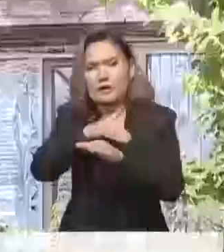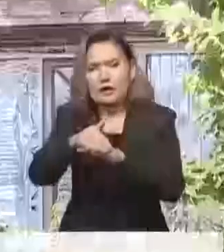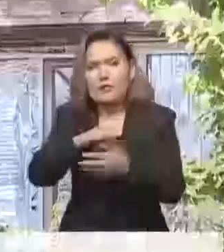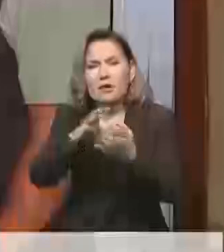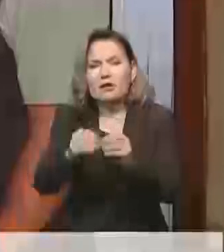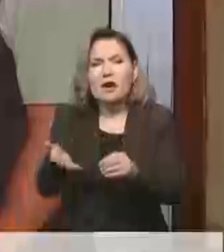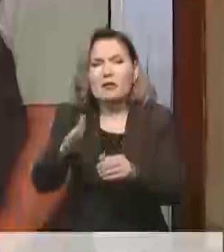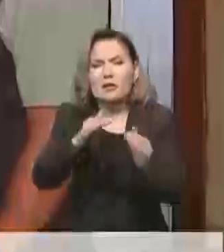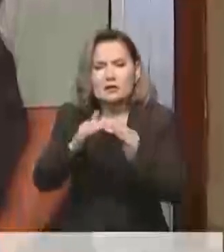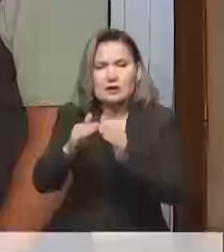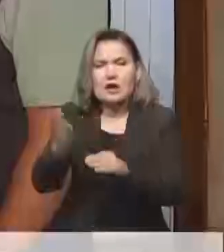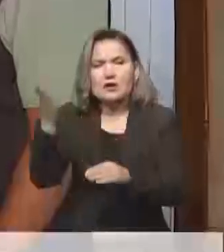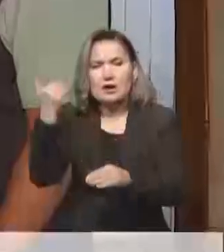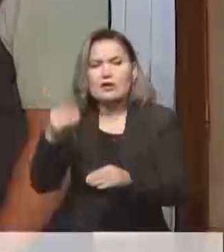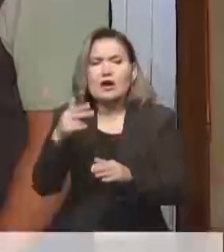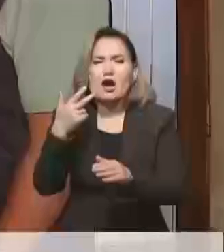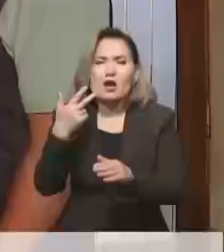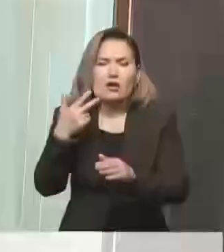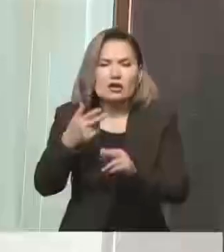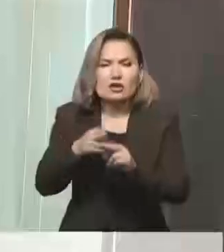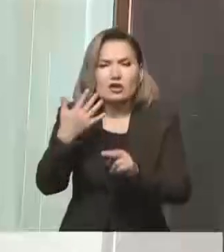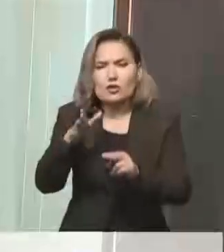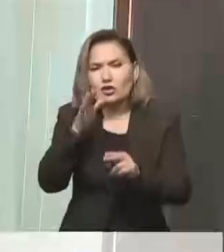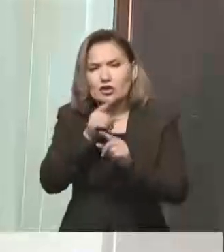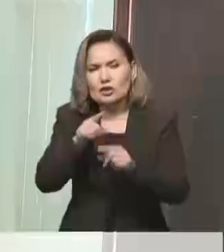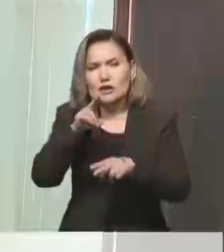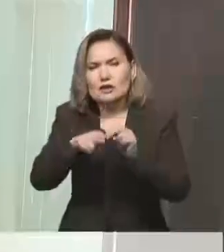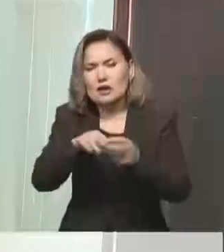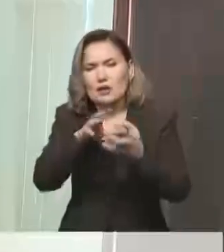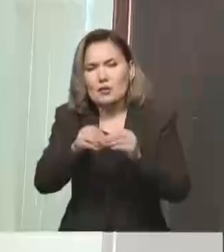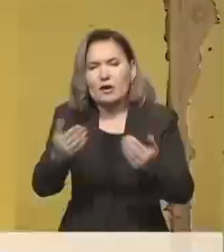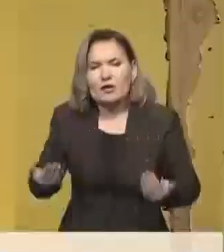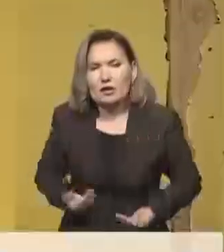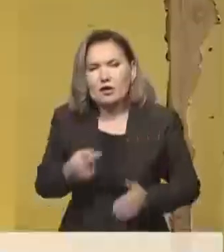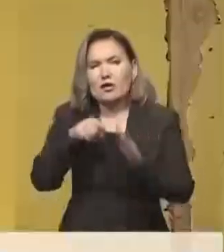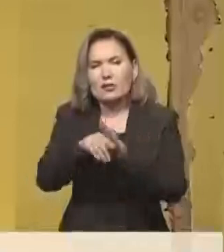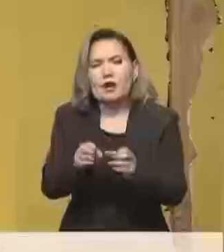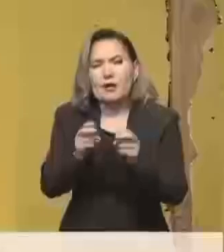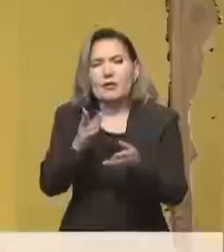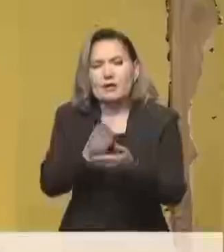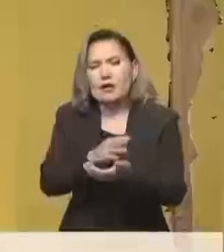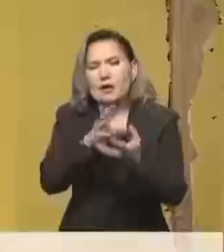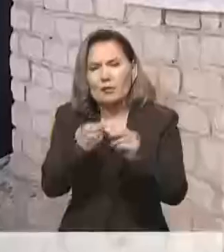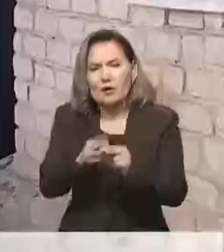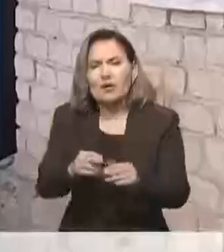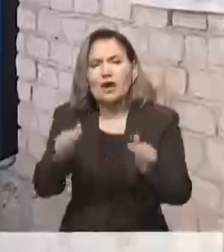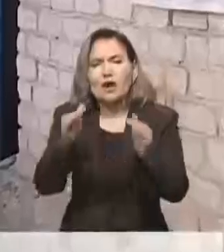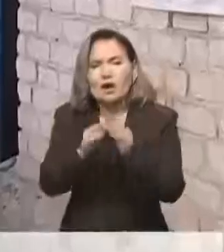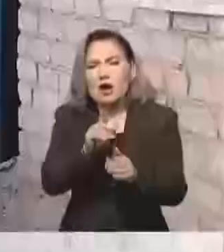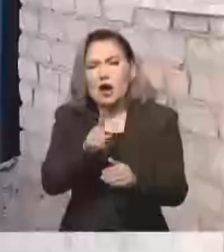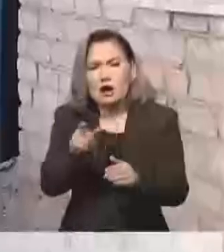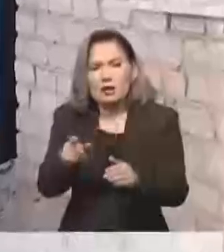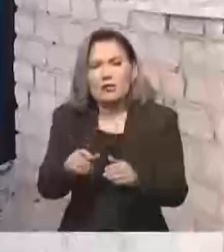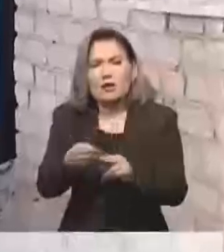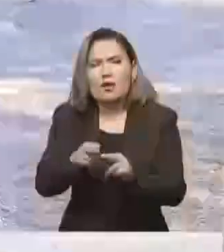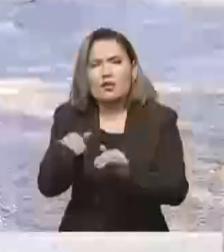ғасырдың орта тұсында салынған. Ғимараттарда өмір сүру қауіпті деген анықтама берілгенімен тұрғындардың бұдан өзге барар жері жоқ. Очень